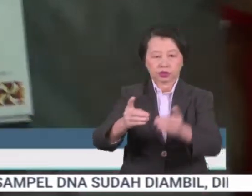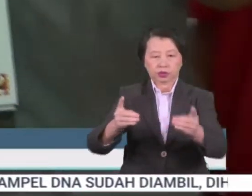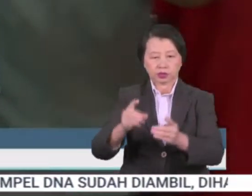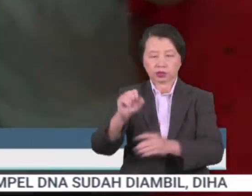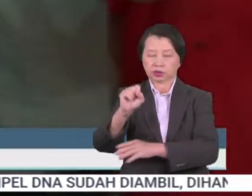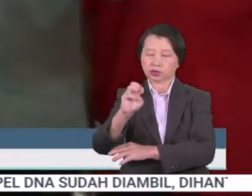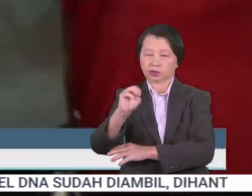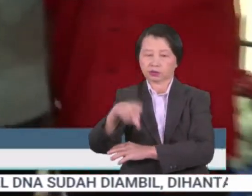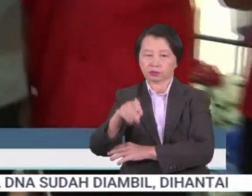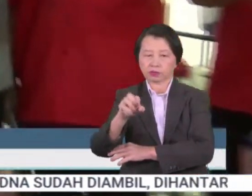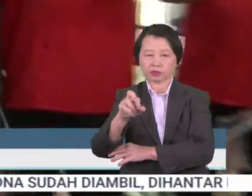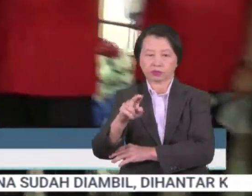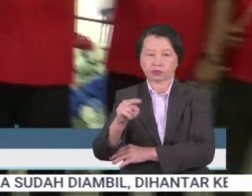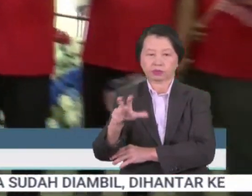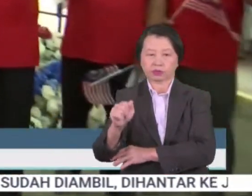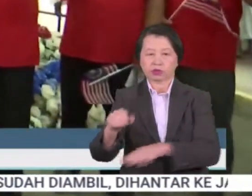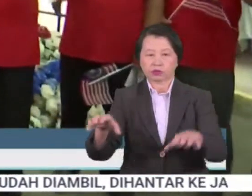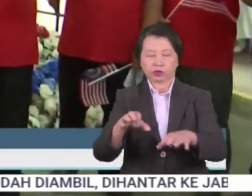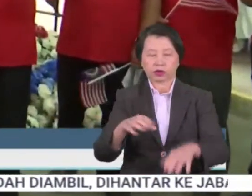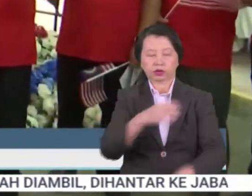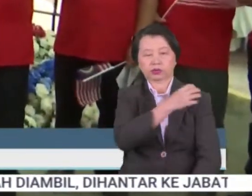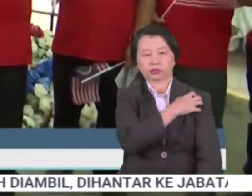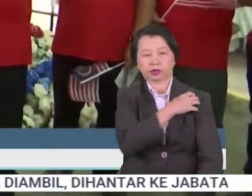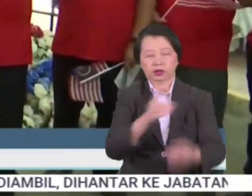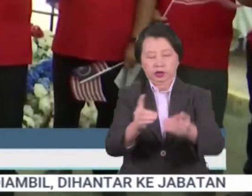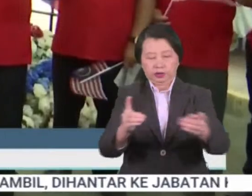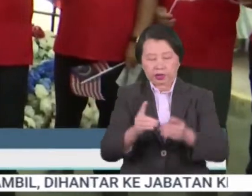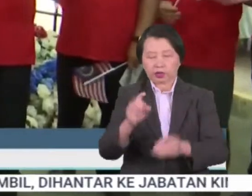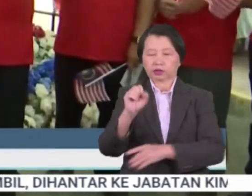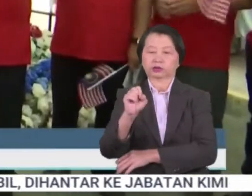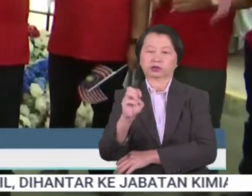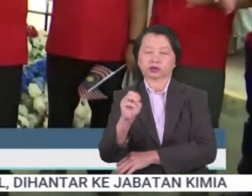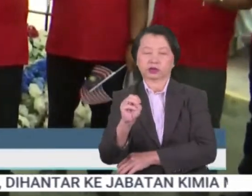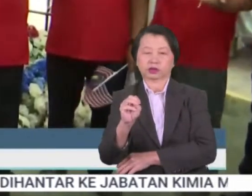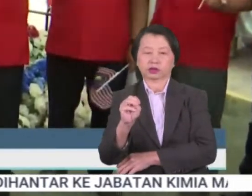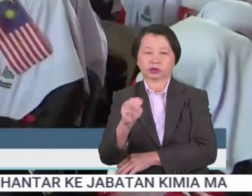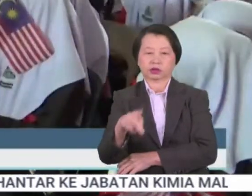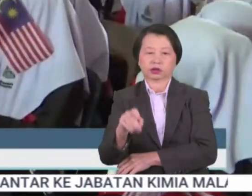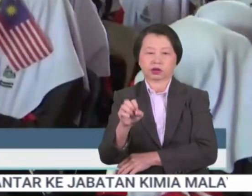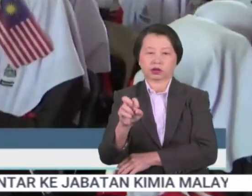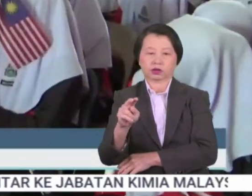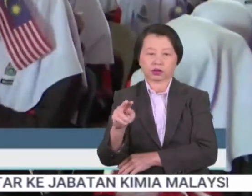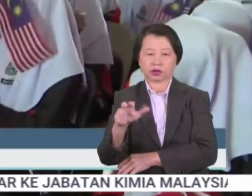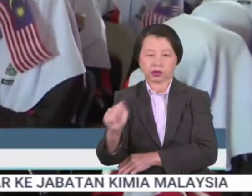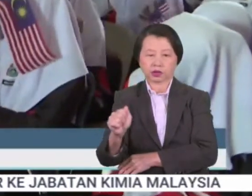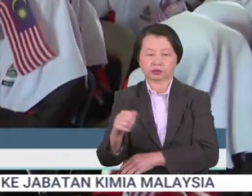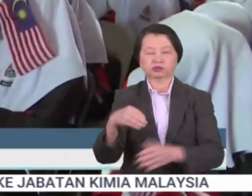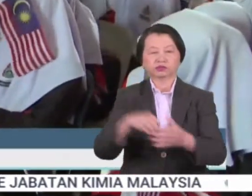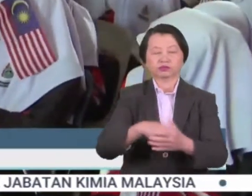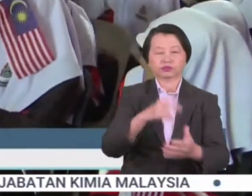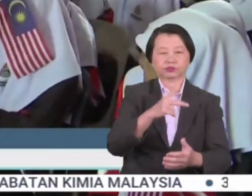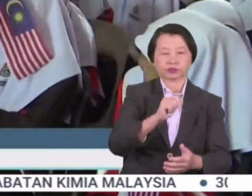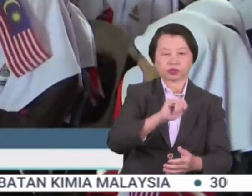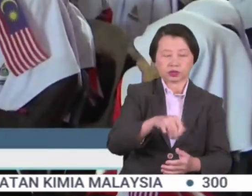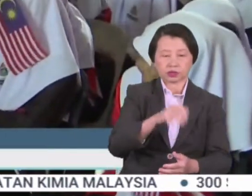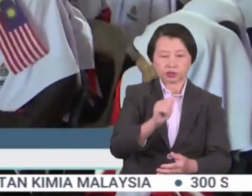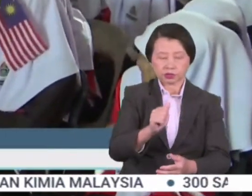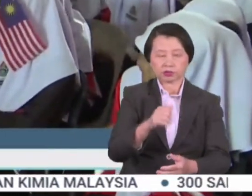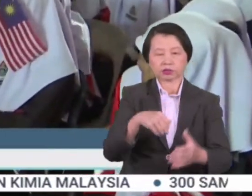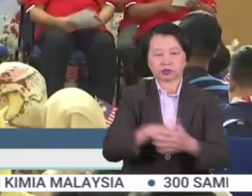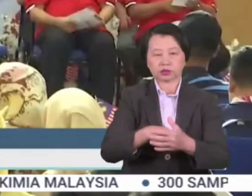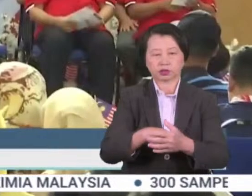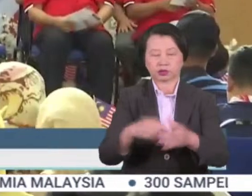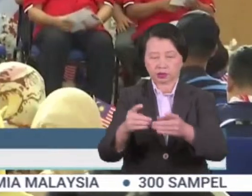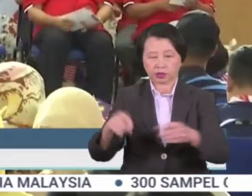sempurna yang disempurnakan pegawai daerah semporna Alexander Le Sempena kmjg 2023 perat at